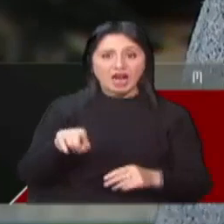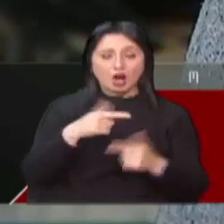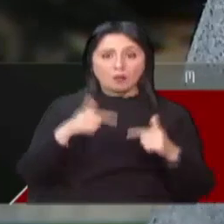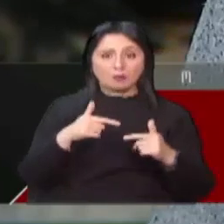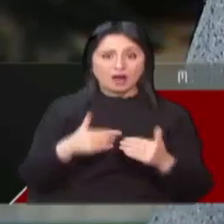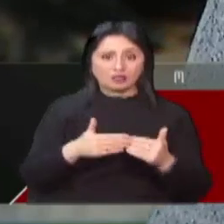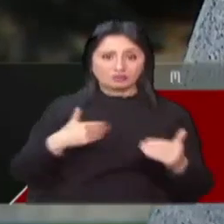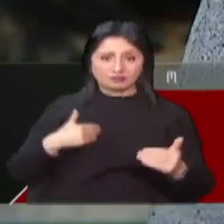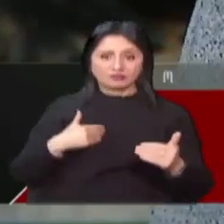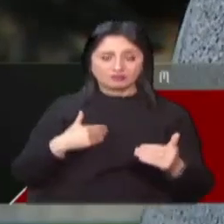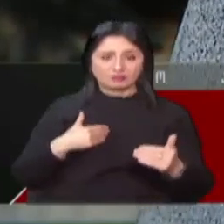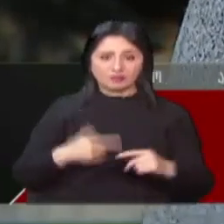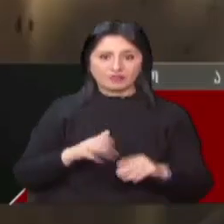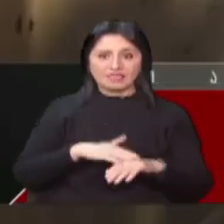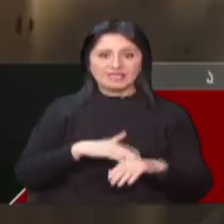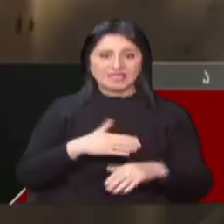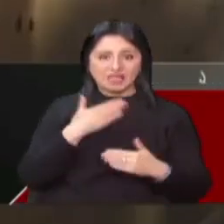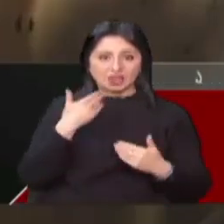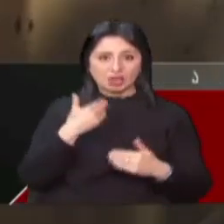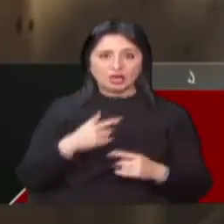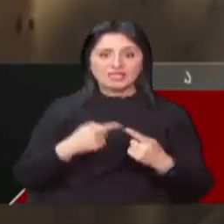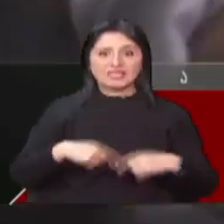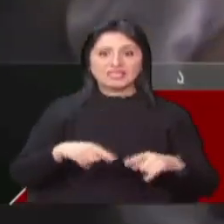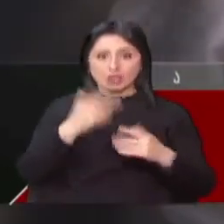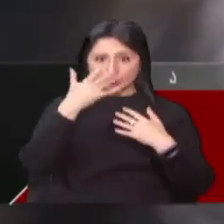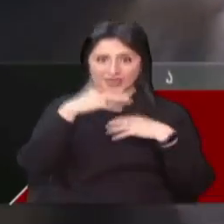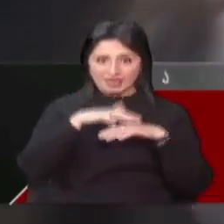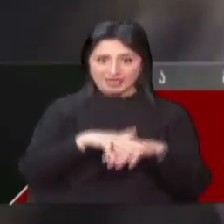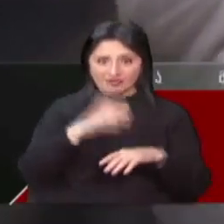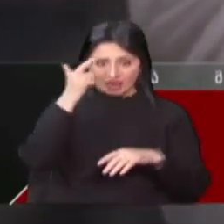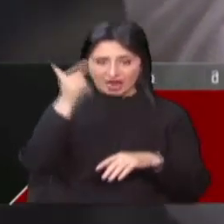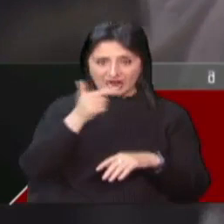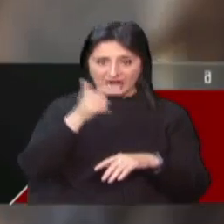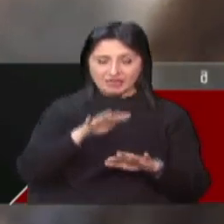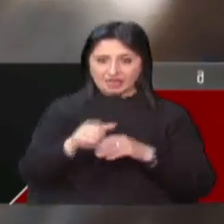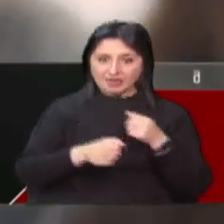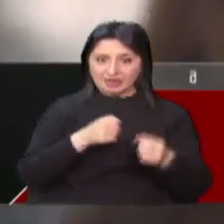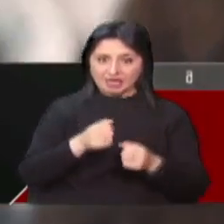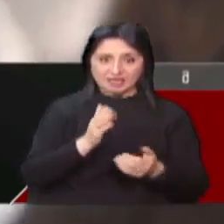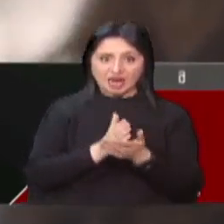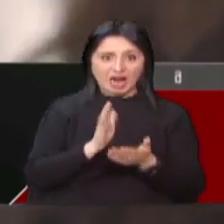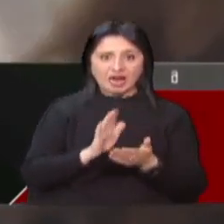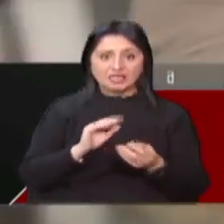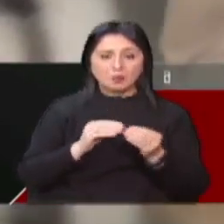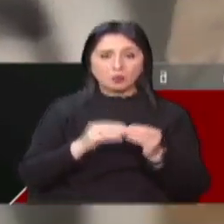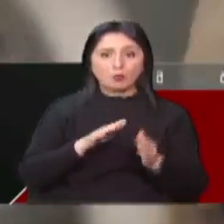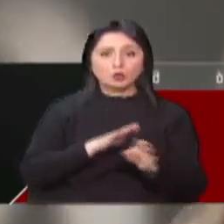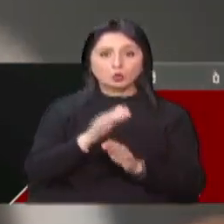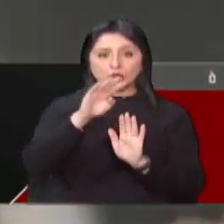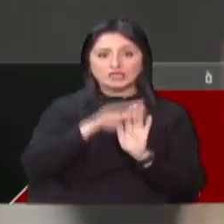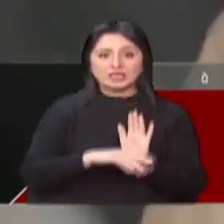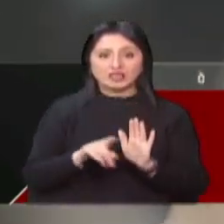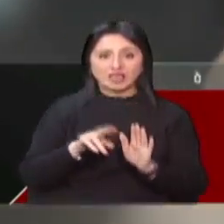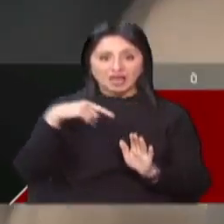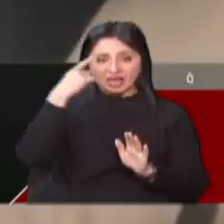პრაქტიკულად მოწყვეტილი არიან ყველა იმ სიკეთეს. საზოგადოებაში ინტეგრაცია, განათლება და დასაქმება არ არის იმ პრობლემების სრულისია,